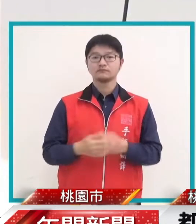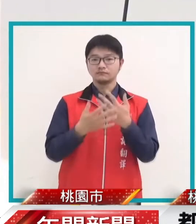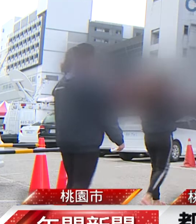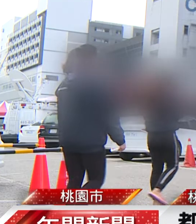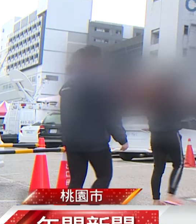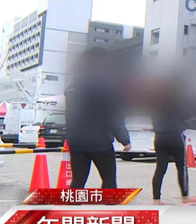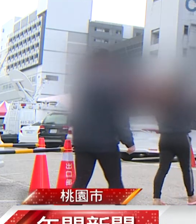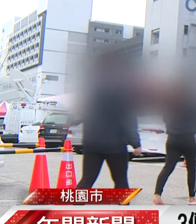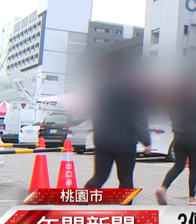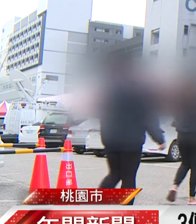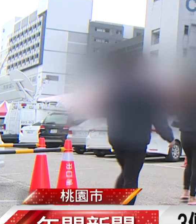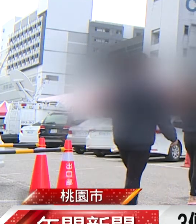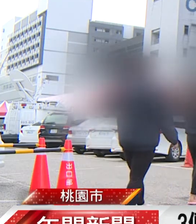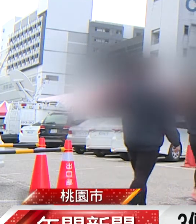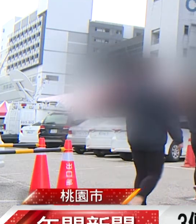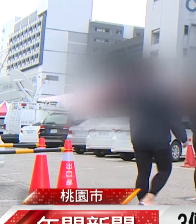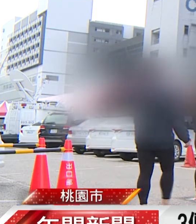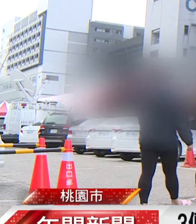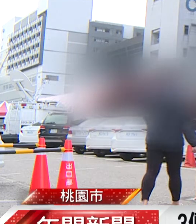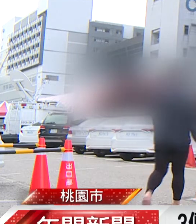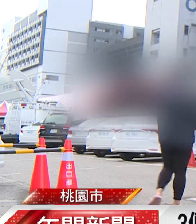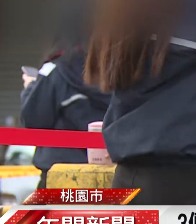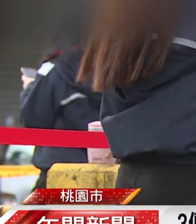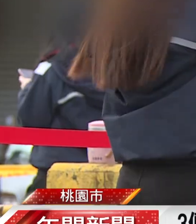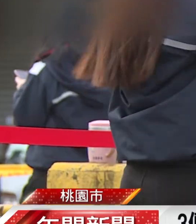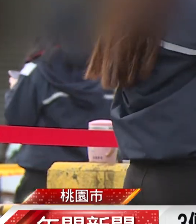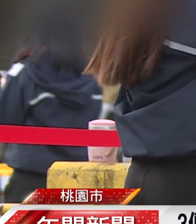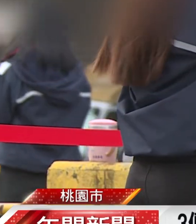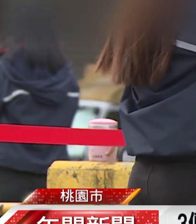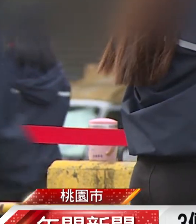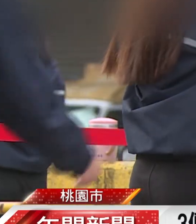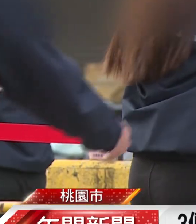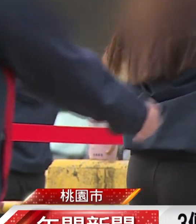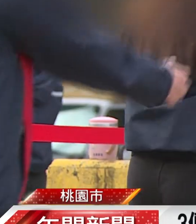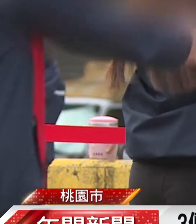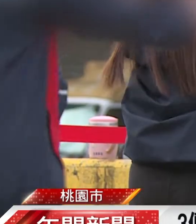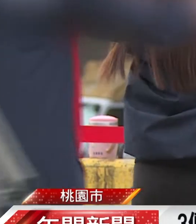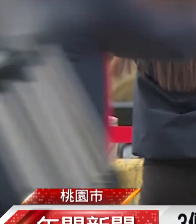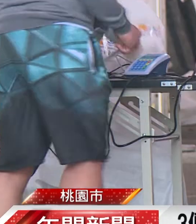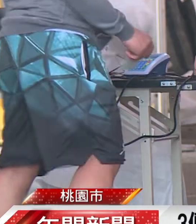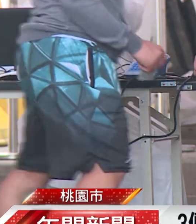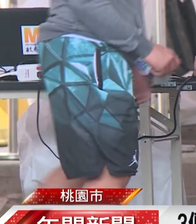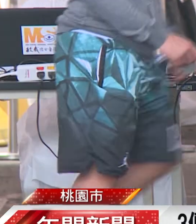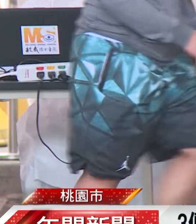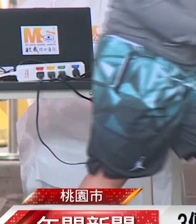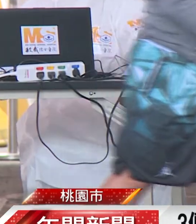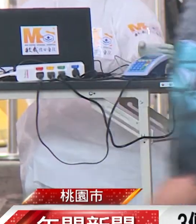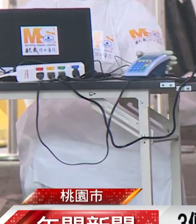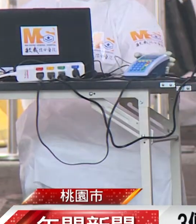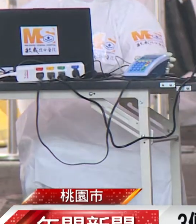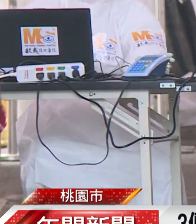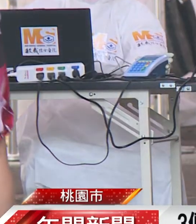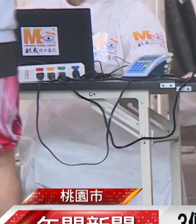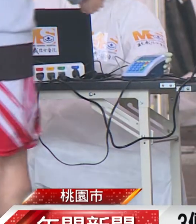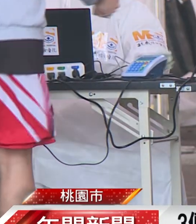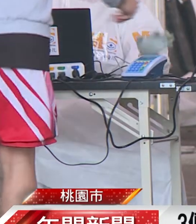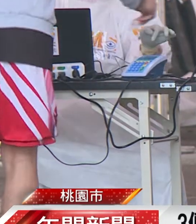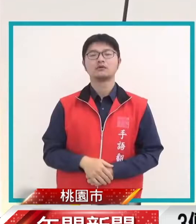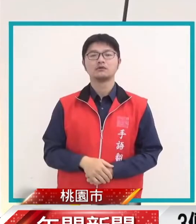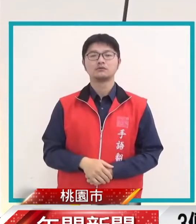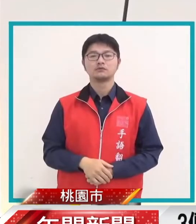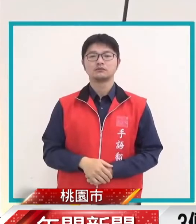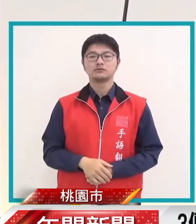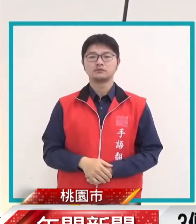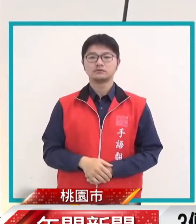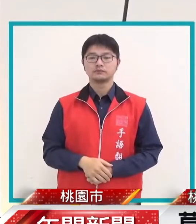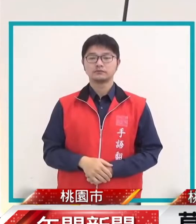情况。 桃师傅也预计在八德、龙潭各增设1个采检站，揪出染疫黑数。除此之外，还要催打疫苗。